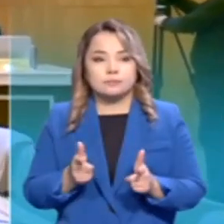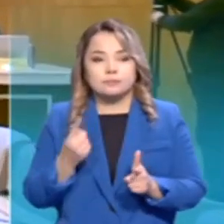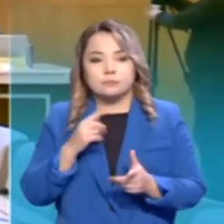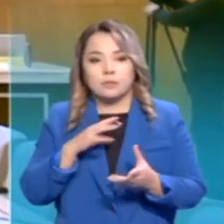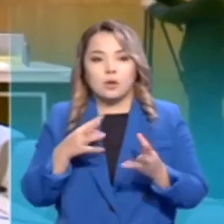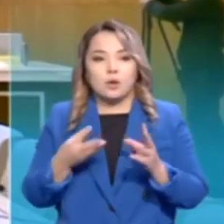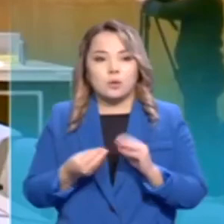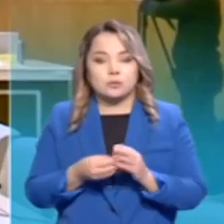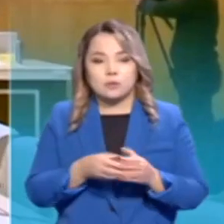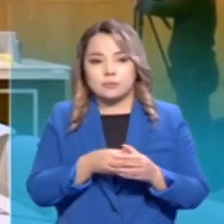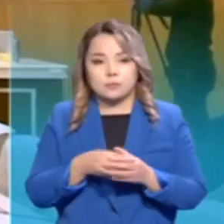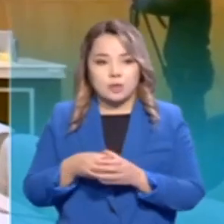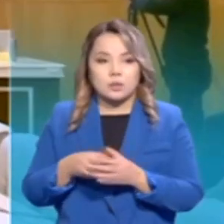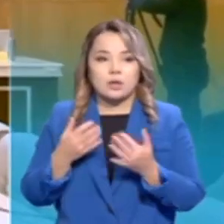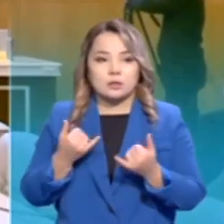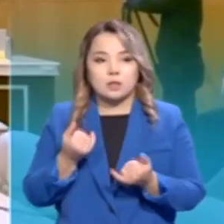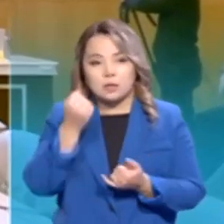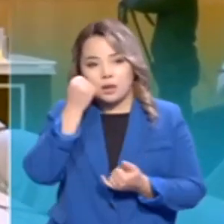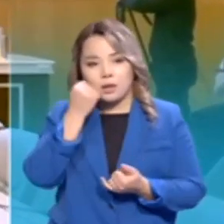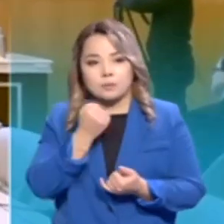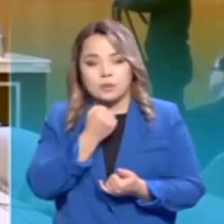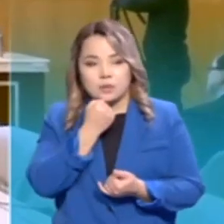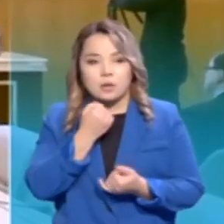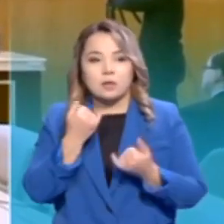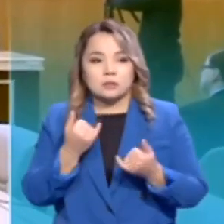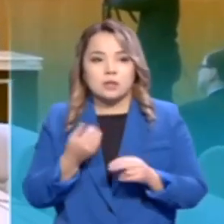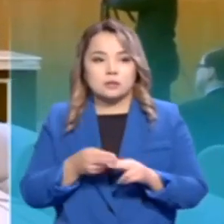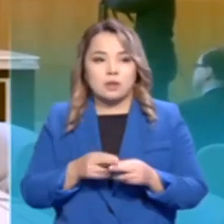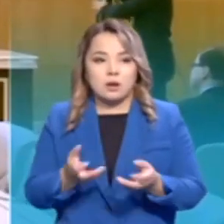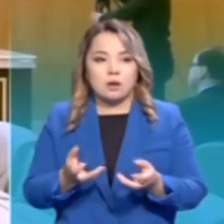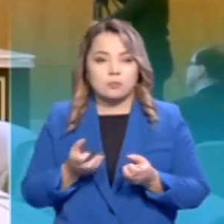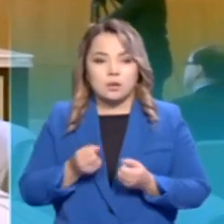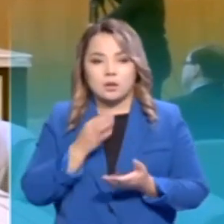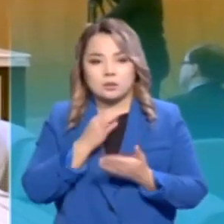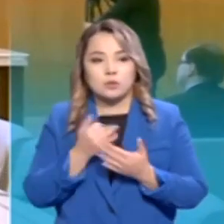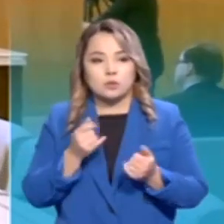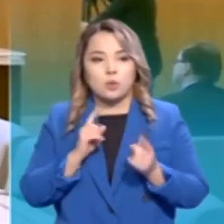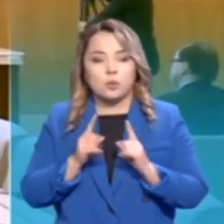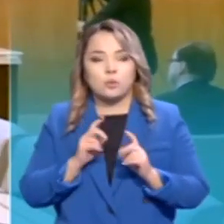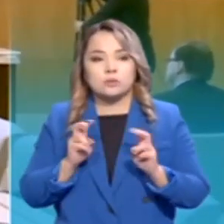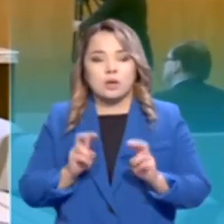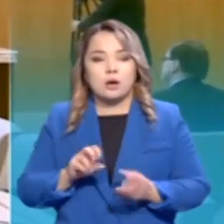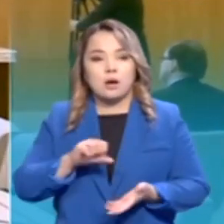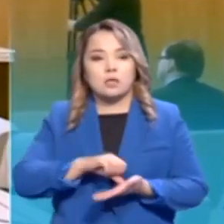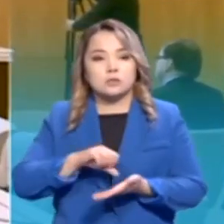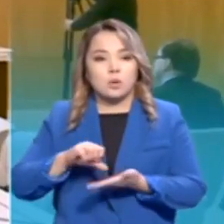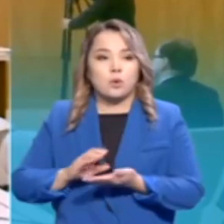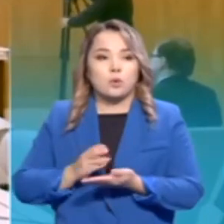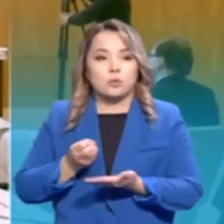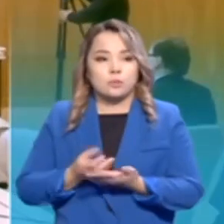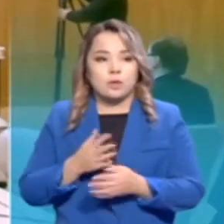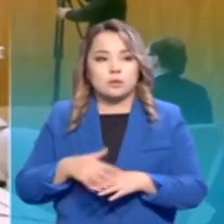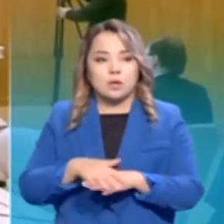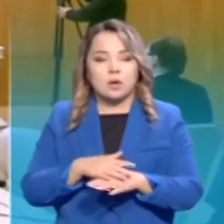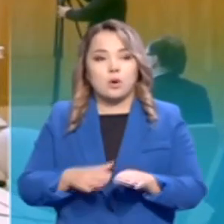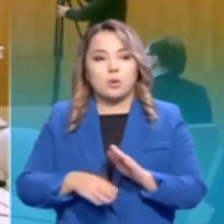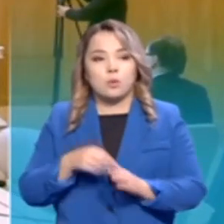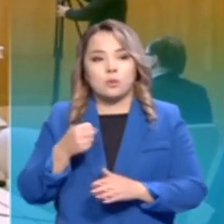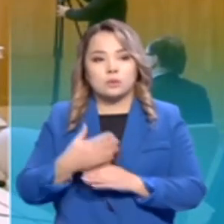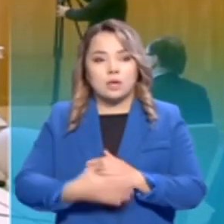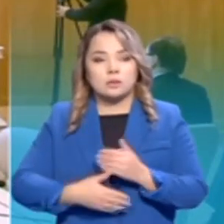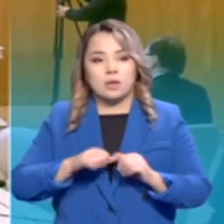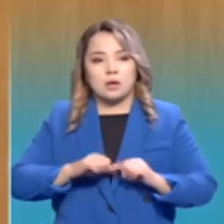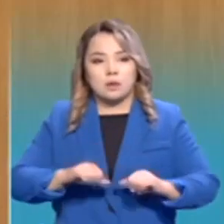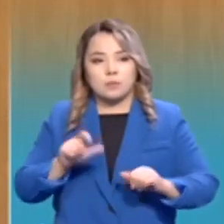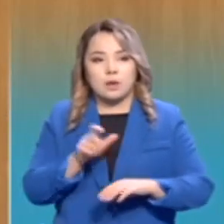Бірауыздан рахмет қаулы қабылданды. Құрметті отырысқа қатысушылар, сонымен орталық сайлау комиссиясы